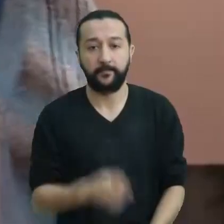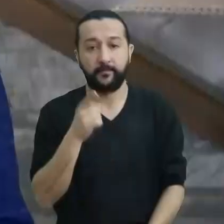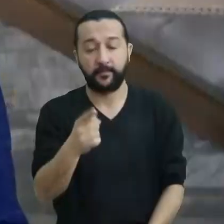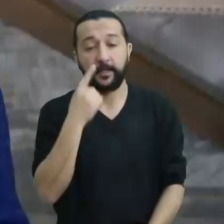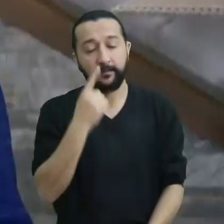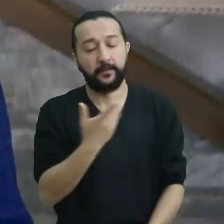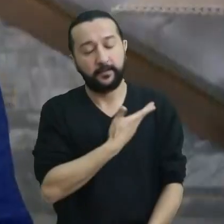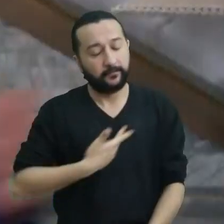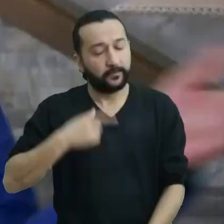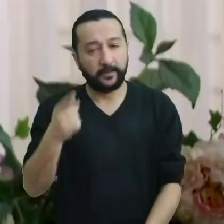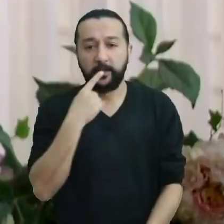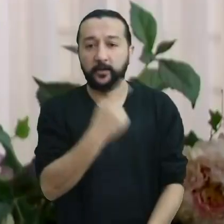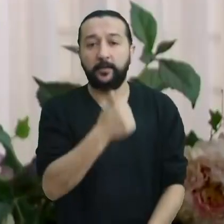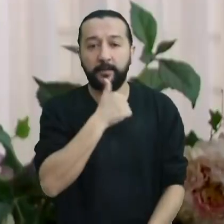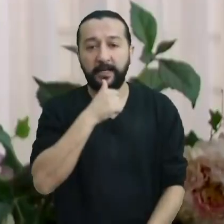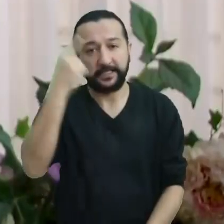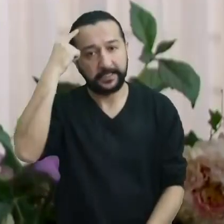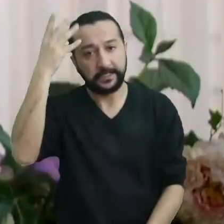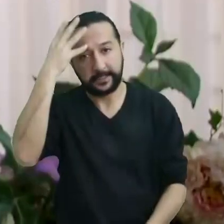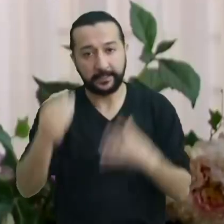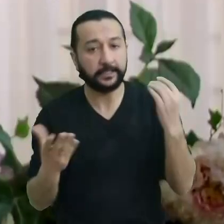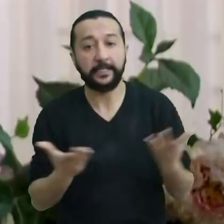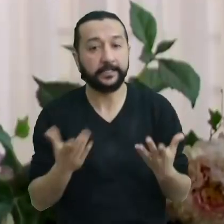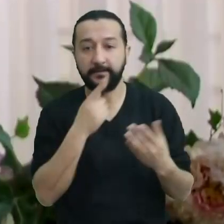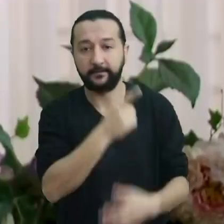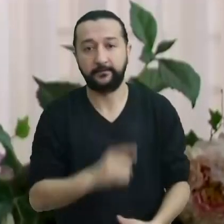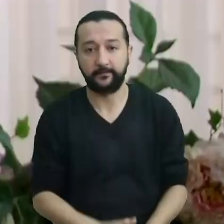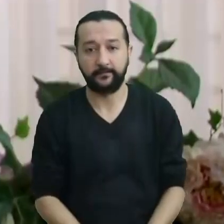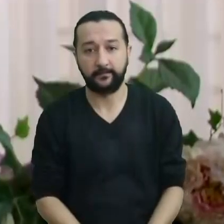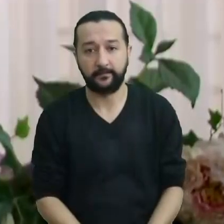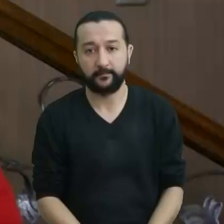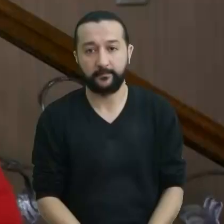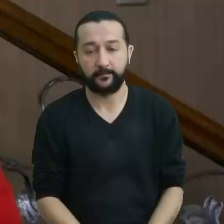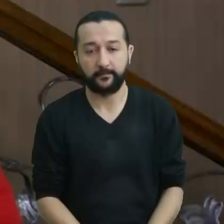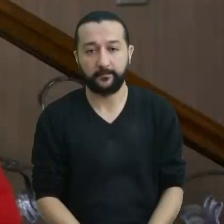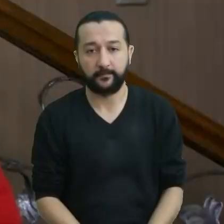Çiçeğim Allah aşkına sen söyle. Babanın saçları nasıl? Rüyam yerlere bakınıyor.